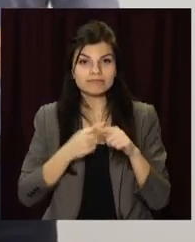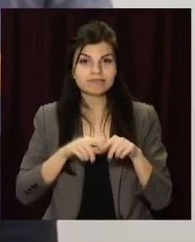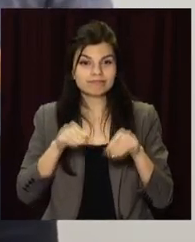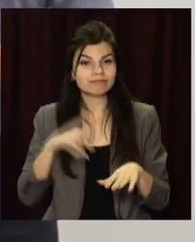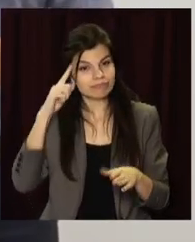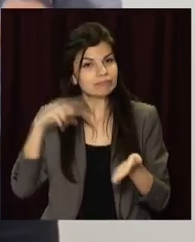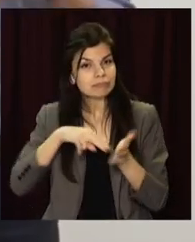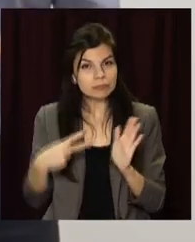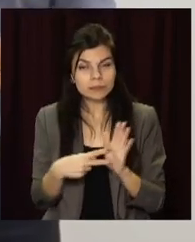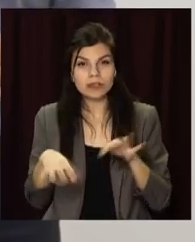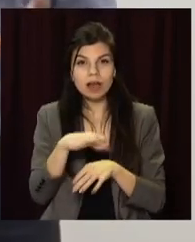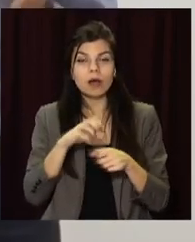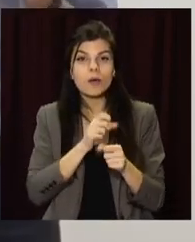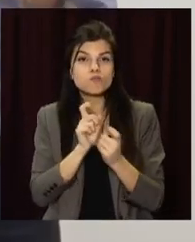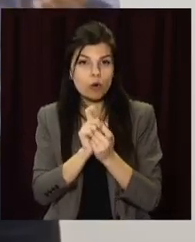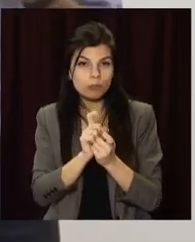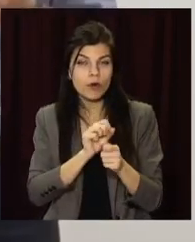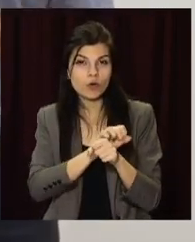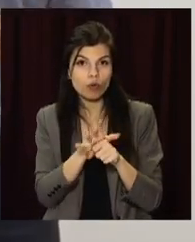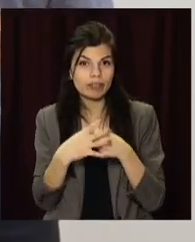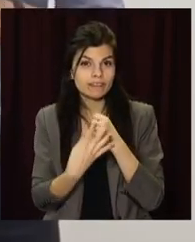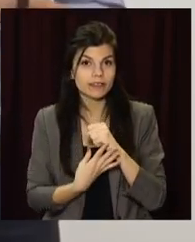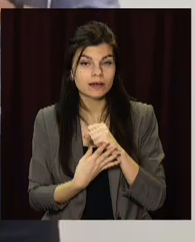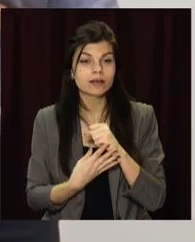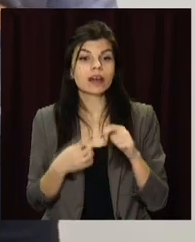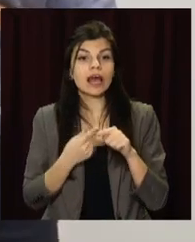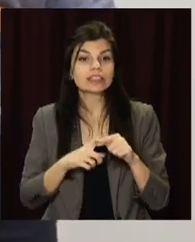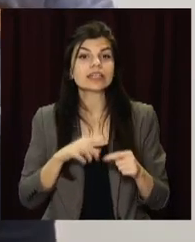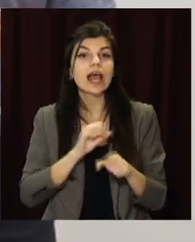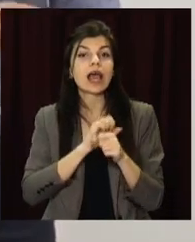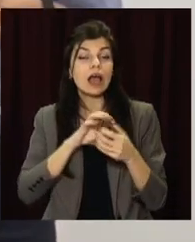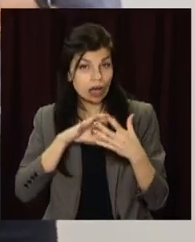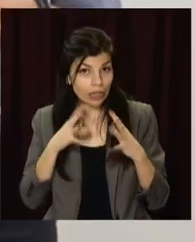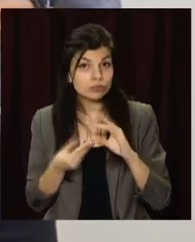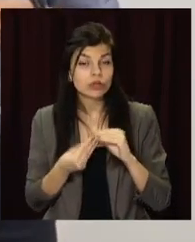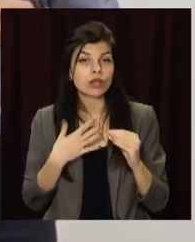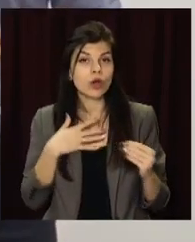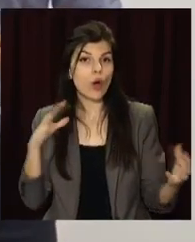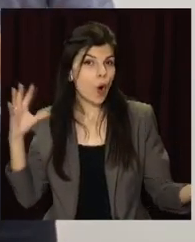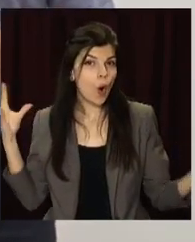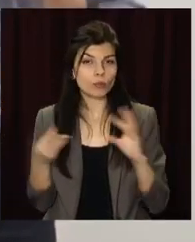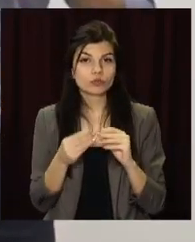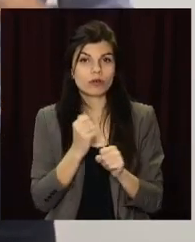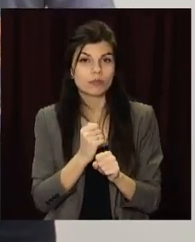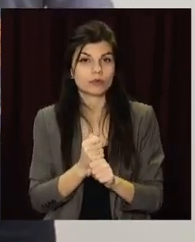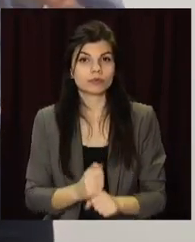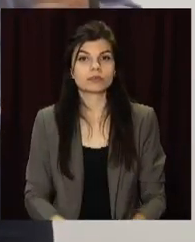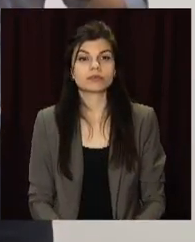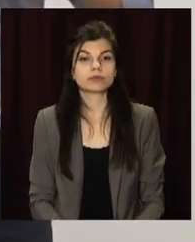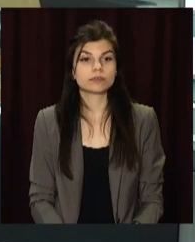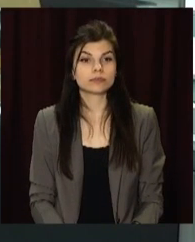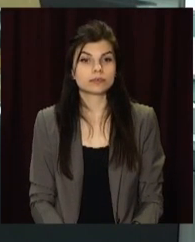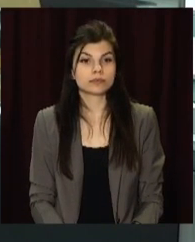нашої реалізації нашої стратегії боротьби з COVID-19. Це все результати нашої спільної